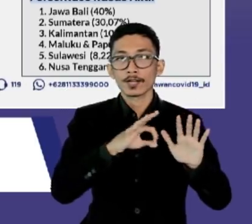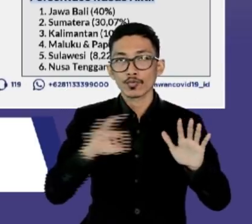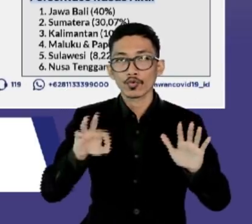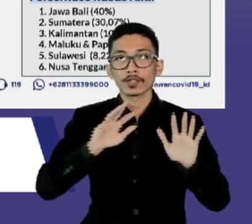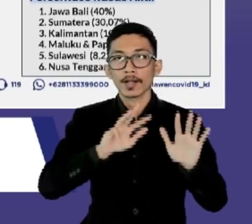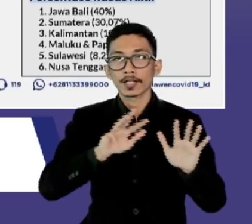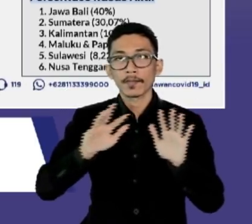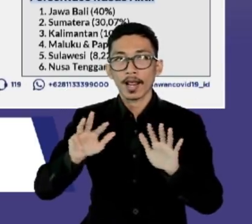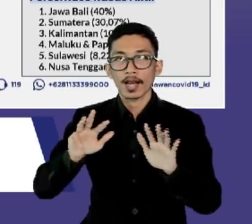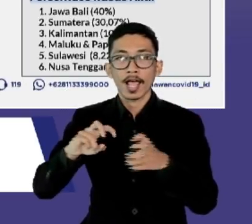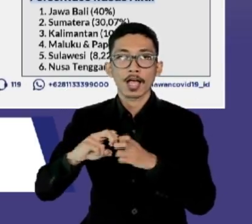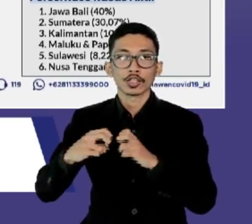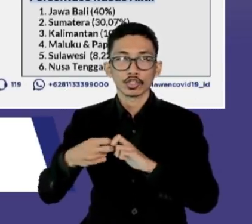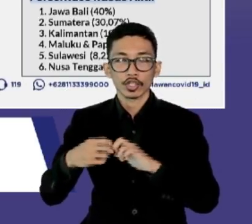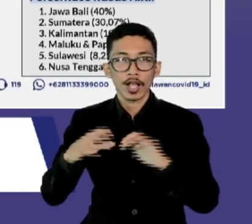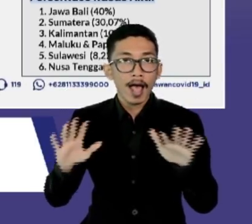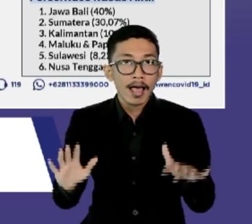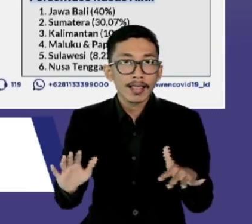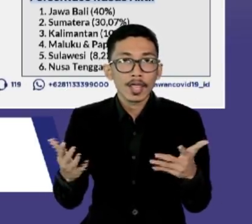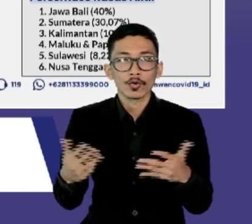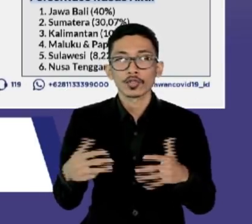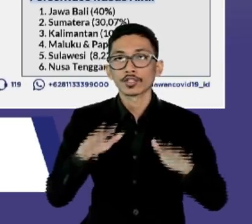306.399 kasus atau